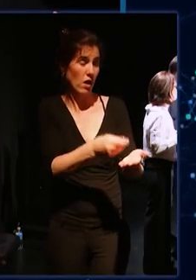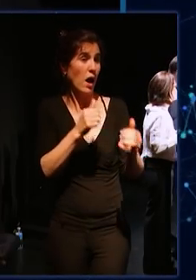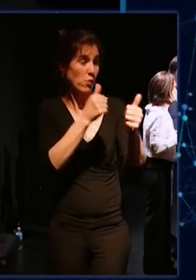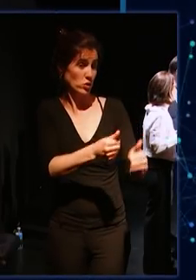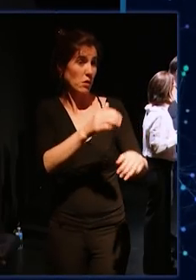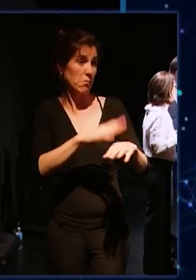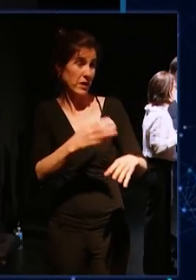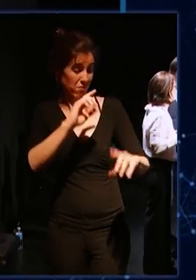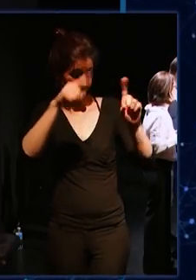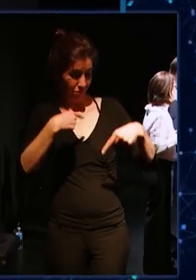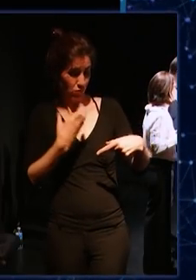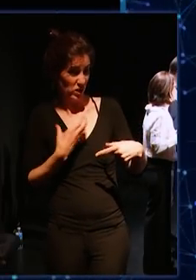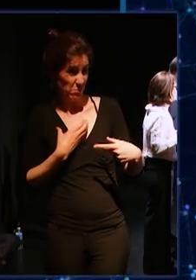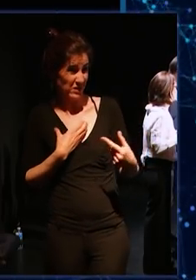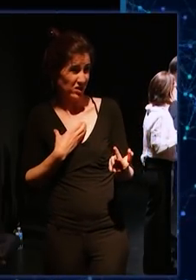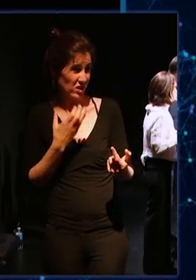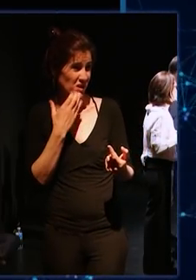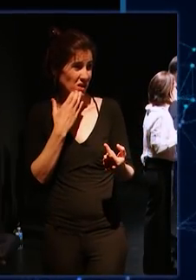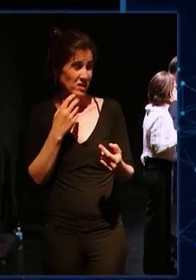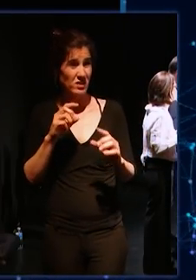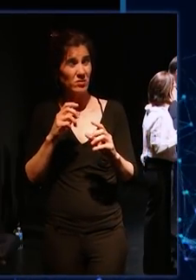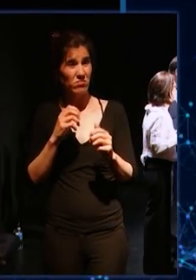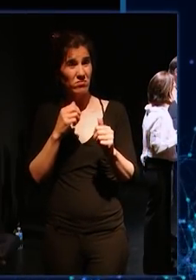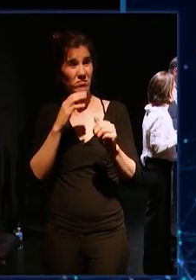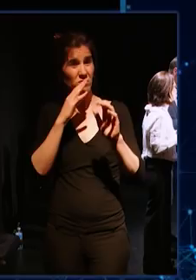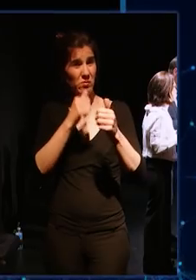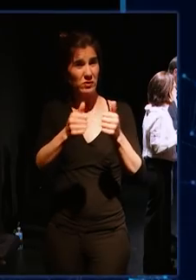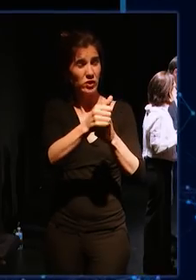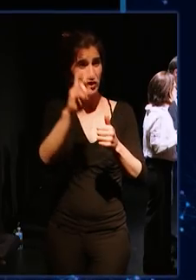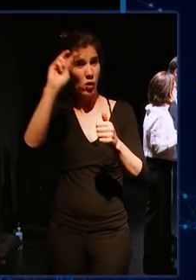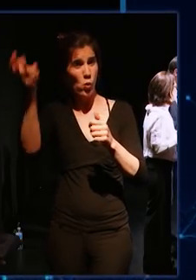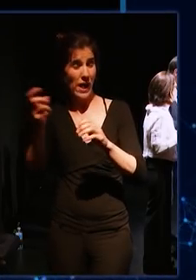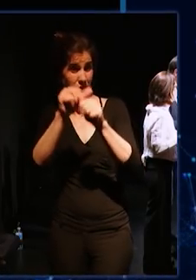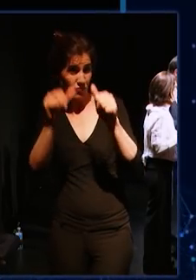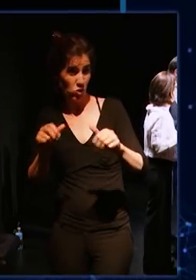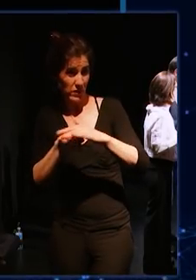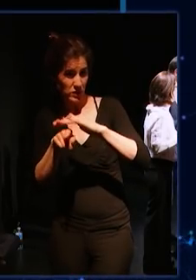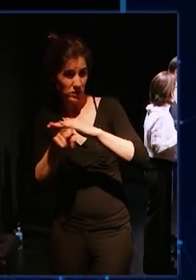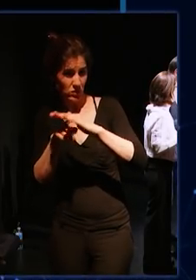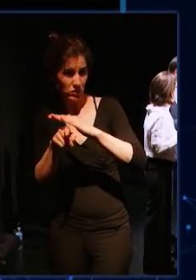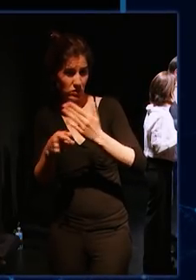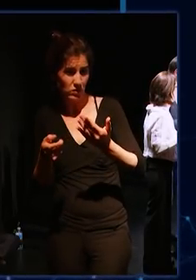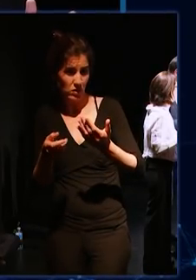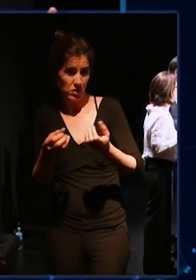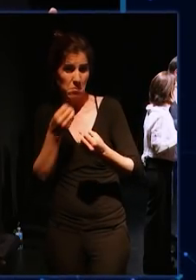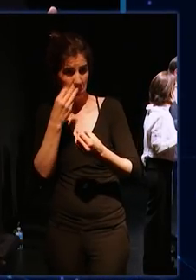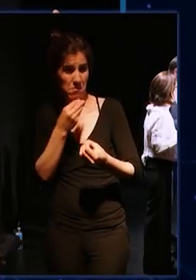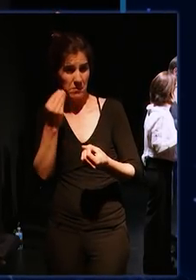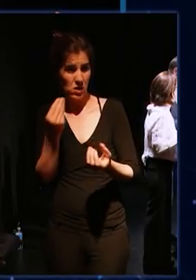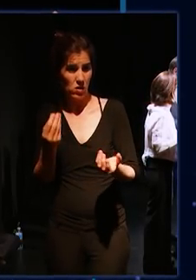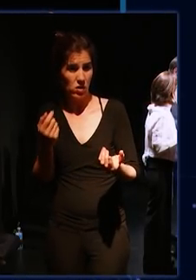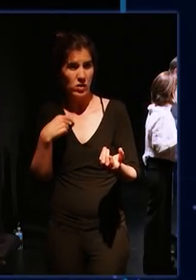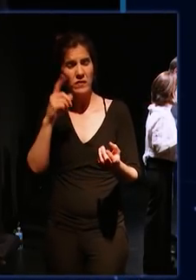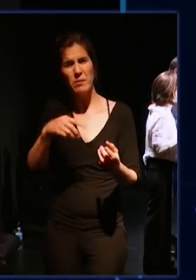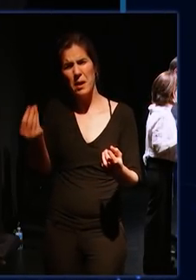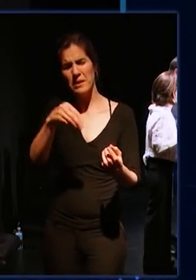gestió, aquest cos hagués estat més ben repartit i hagués assumit per l'empresa privada, el senyor alcalde. I a més, jo li haig de dir una